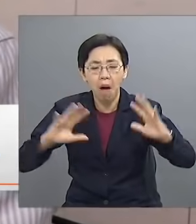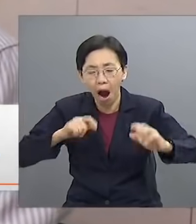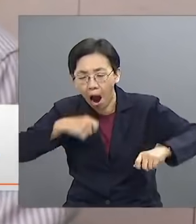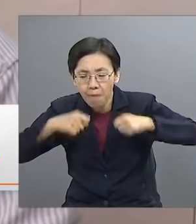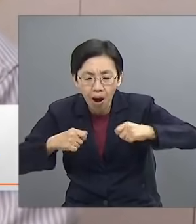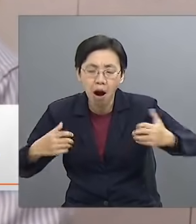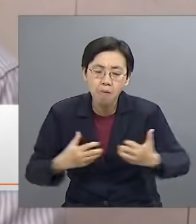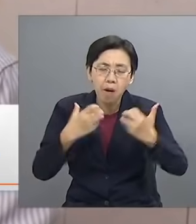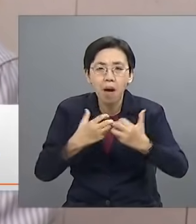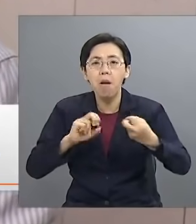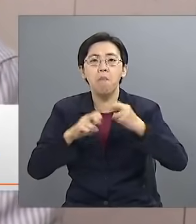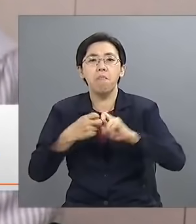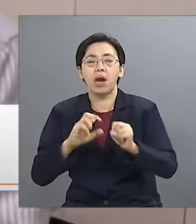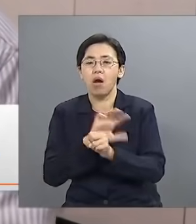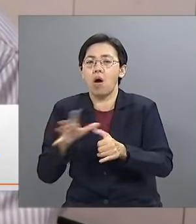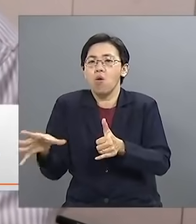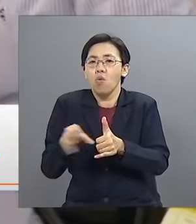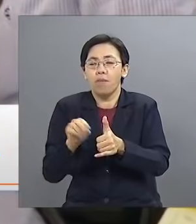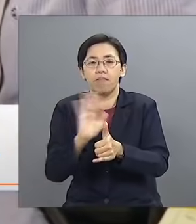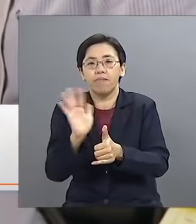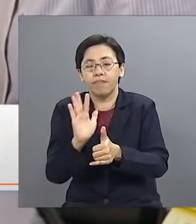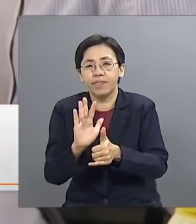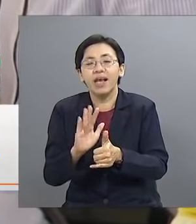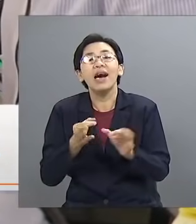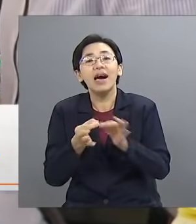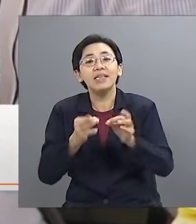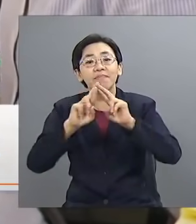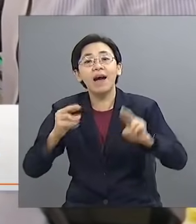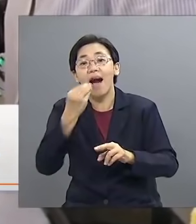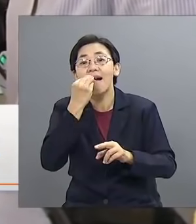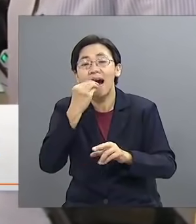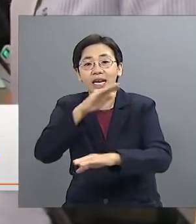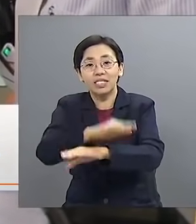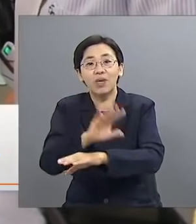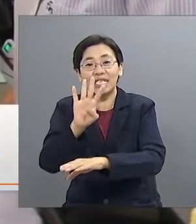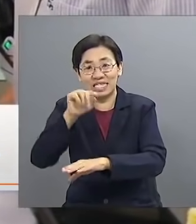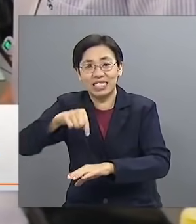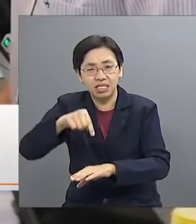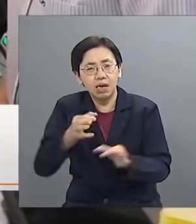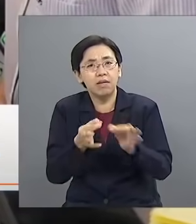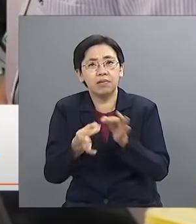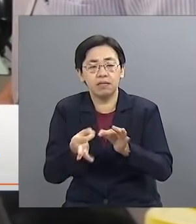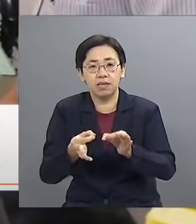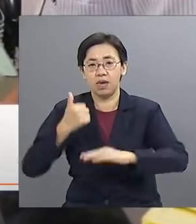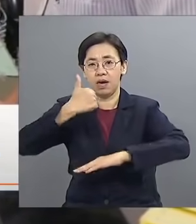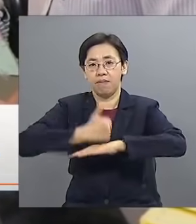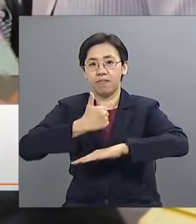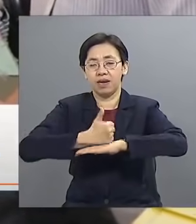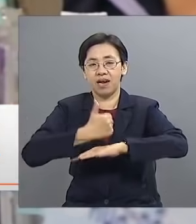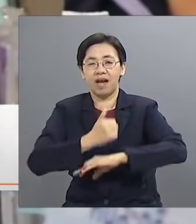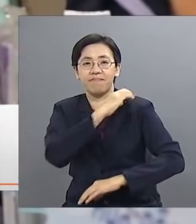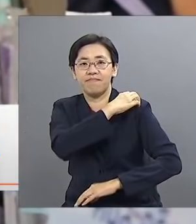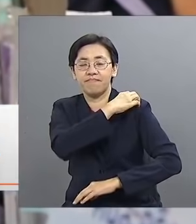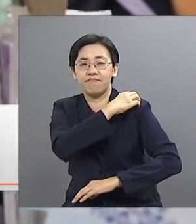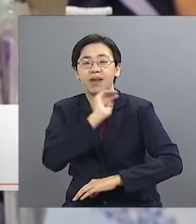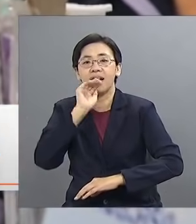ผู้ประกอบการร้านอาหารในพื้นที่เขตหลัก4นายสมบัติกนกทิพย์วรรณผู้อำนวยการเขตหลัก4พร้อมด้วยเจ้าหน้าที่สาธารณสุ